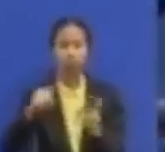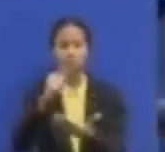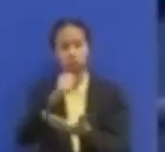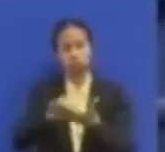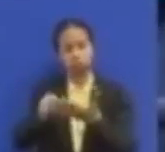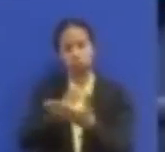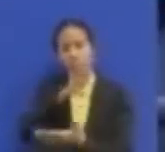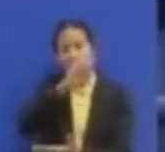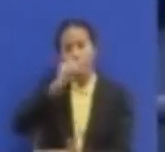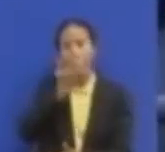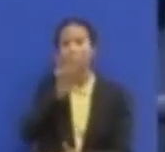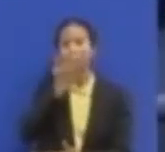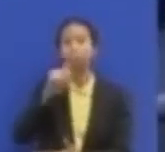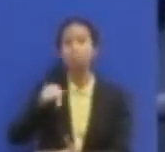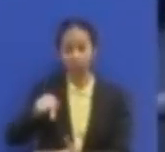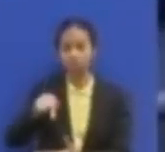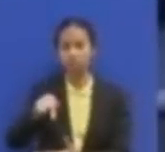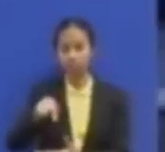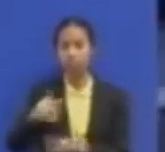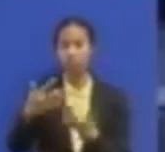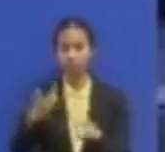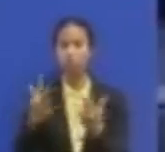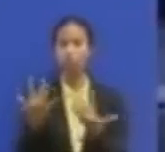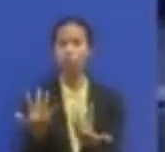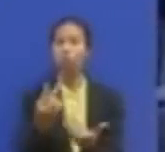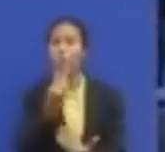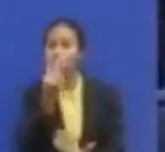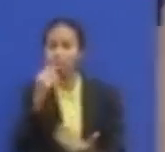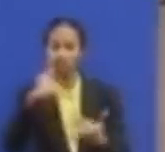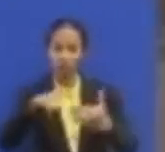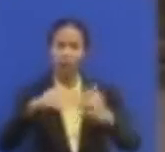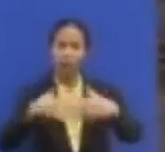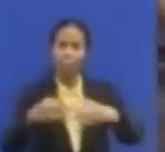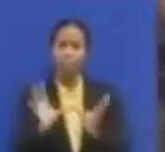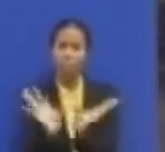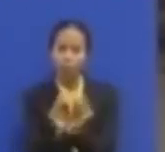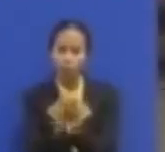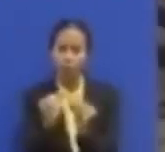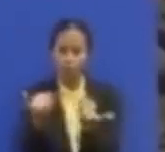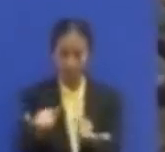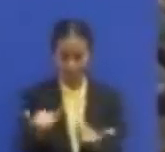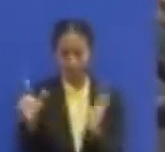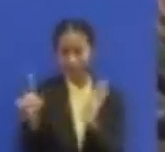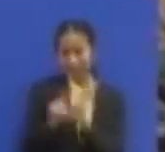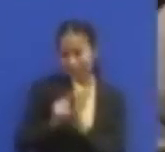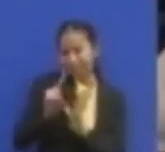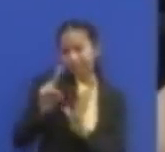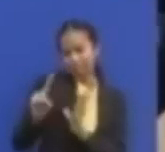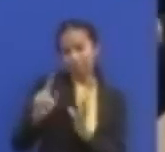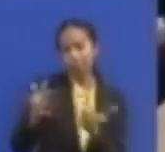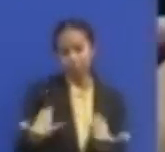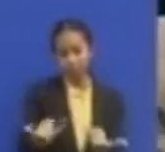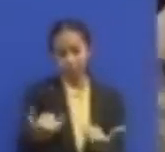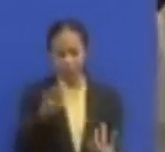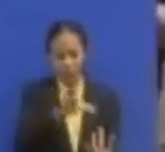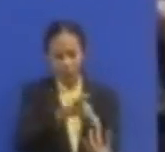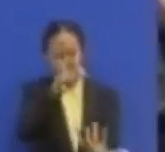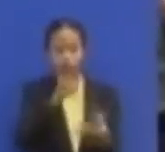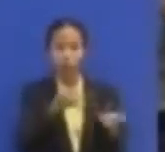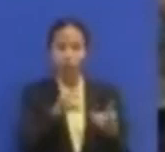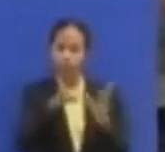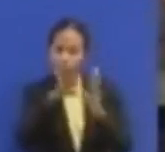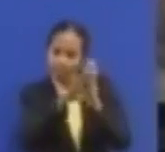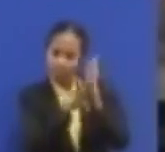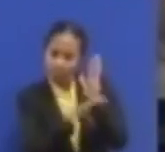ครับแต่ก็ต้องดูนะครับว่าที่ประชุมของสภาผู้แทนราษฎรนัดแรกวันนี้เนี่ยในกระบวนการการคัดเลือกเนี่ยครับคุณอัญชิตาท่านผู้ชม